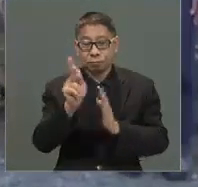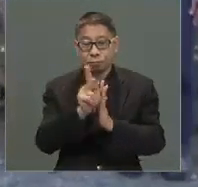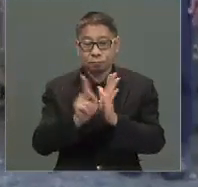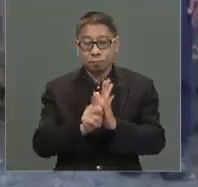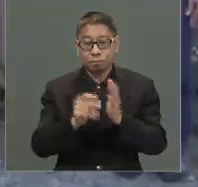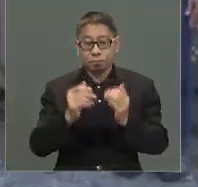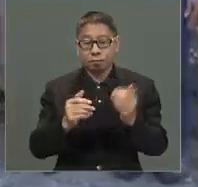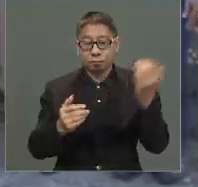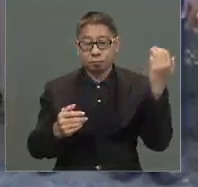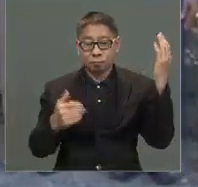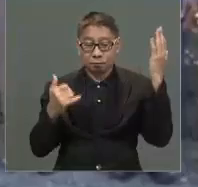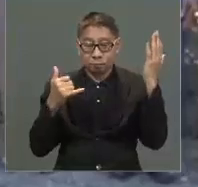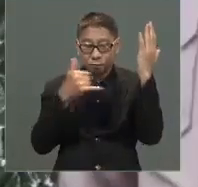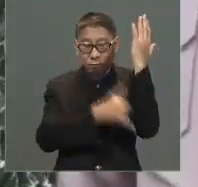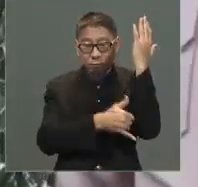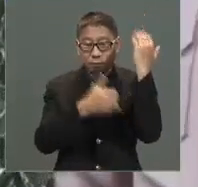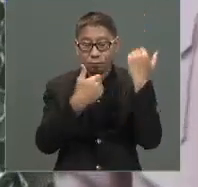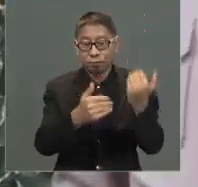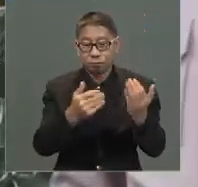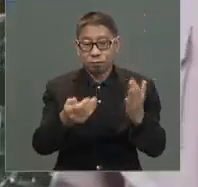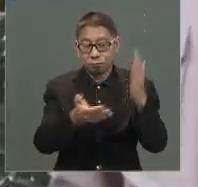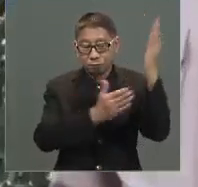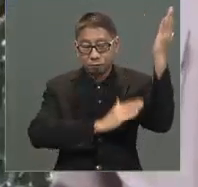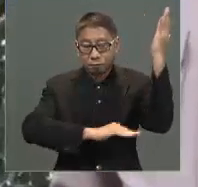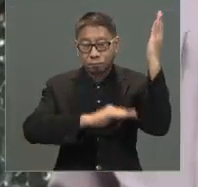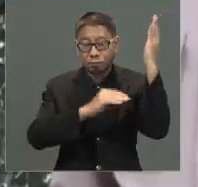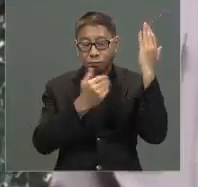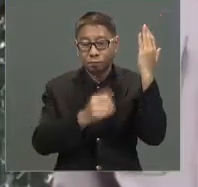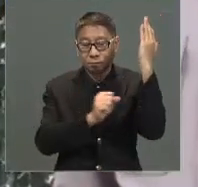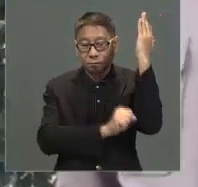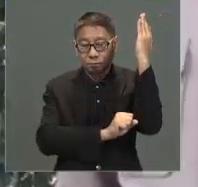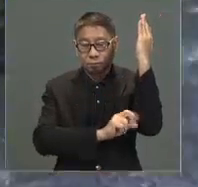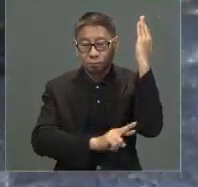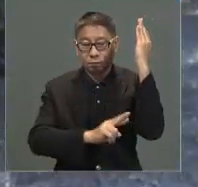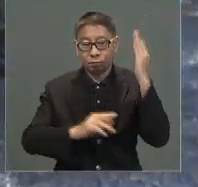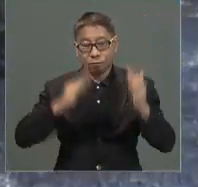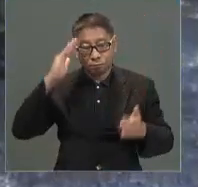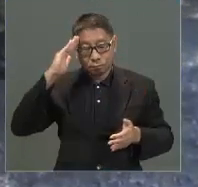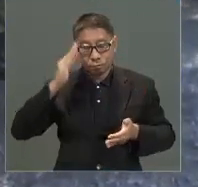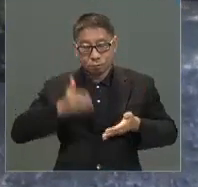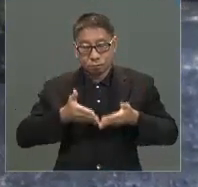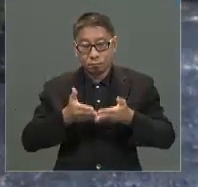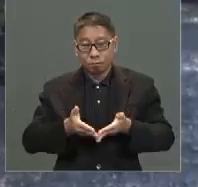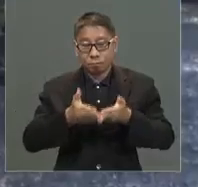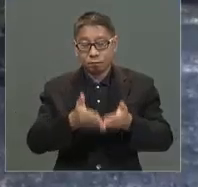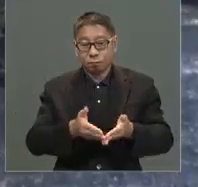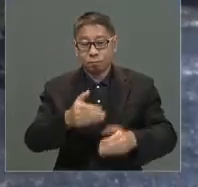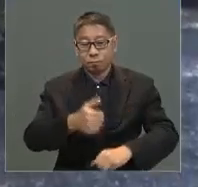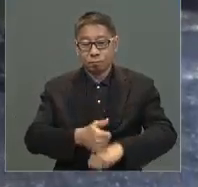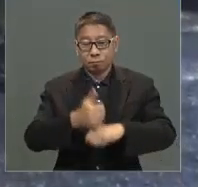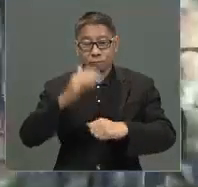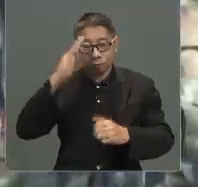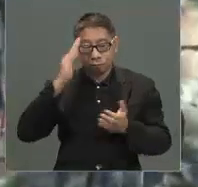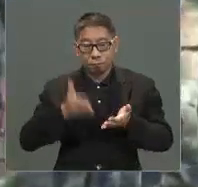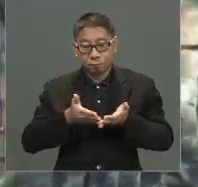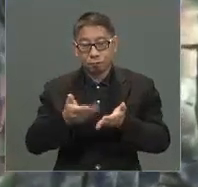ญหาการบุกรุกพื้นที่สาธารณะที่อ่าวบ้านดอนนะคะทางด้านของพลเรือโทสำเริงจันโสผู้บัญชา